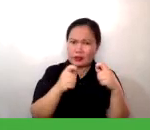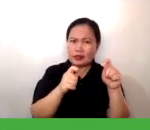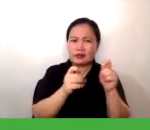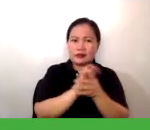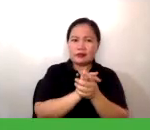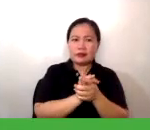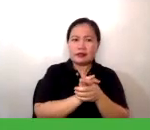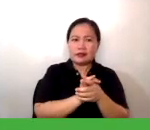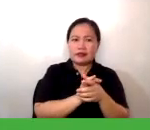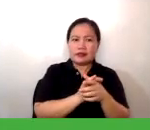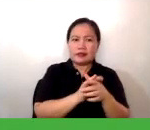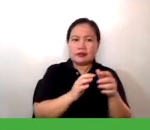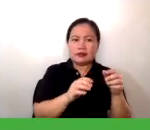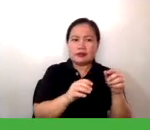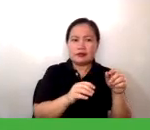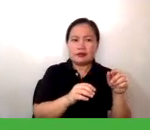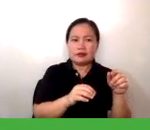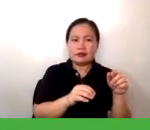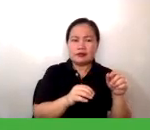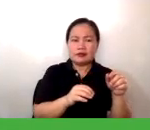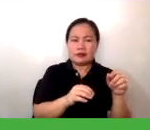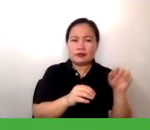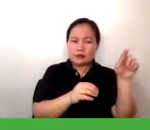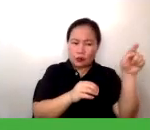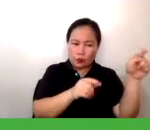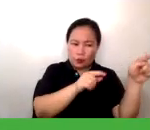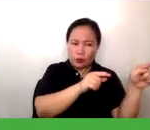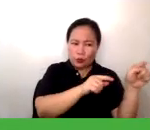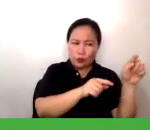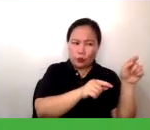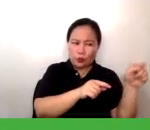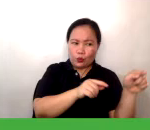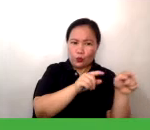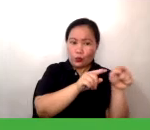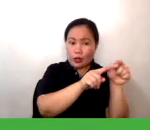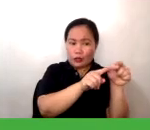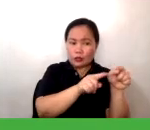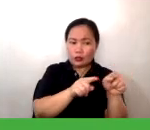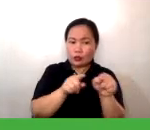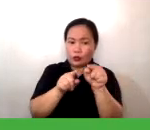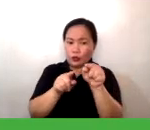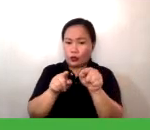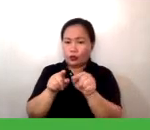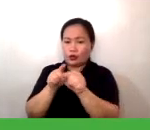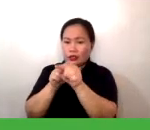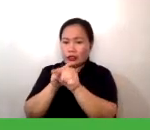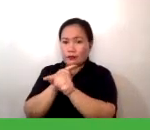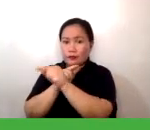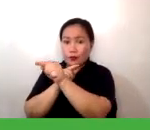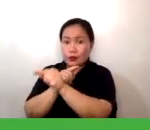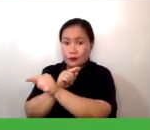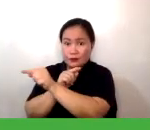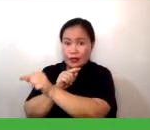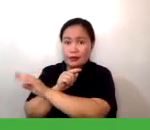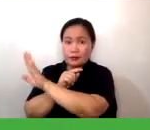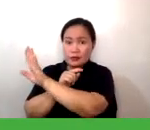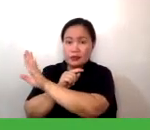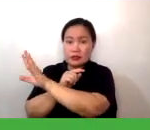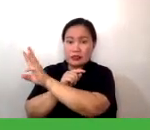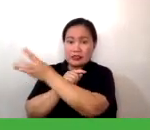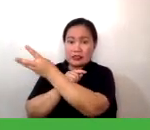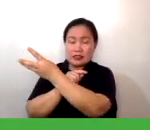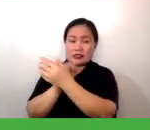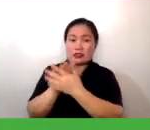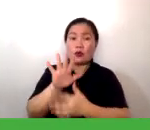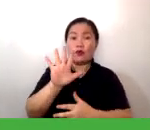Pwede nyo rin itry ha. So, 6. So, bilang tayo ng 6. 1, may isa ka na. 2, 3,